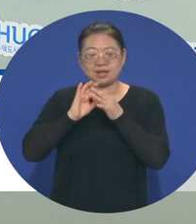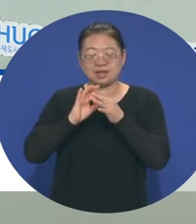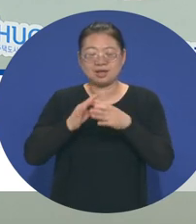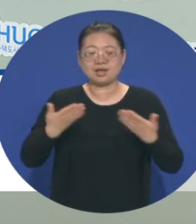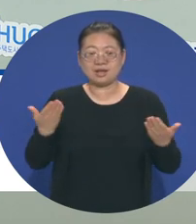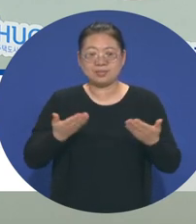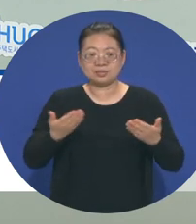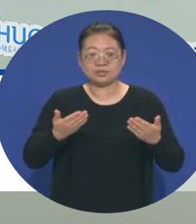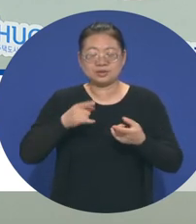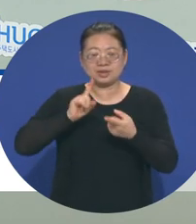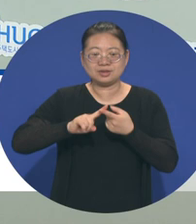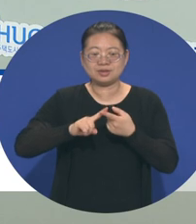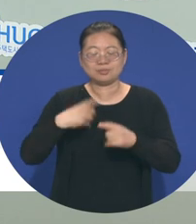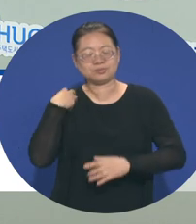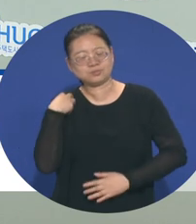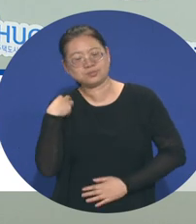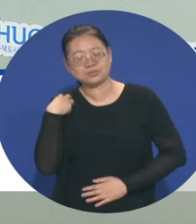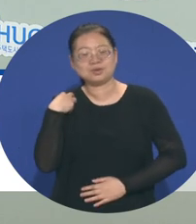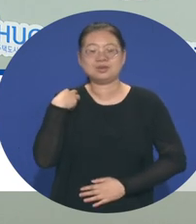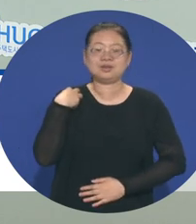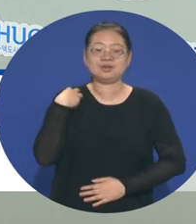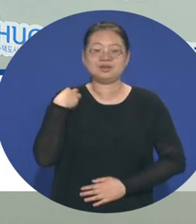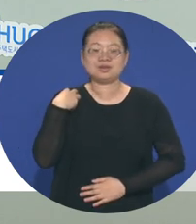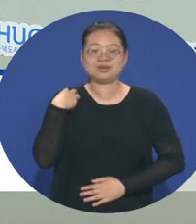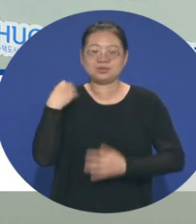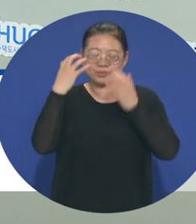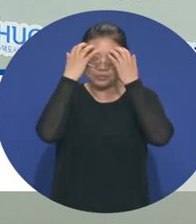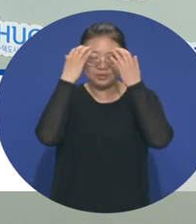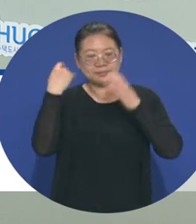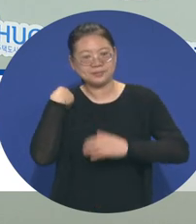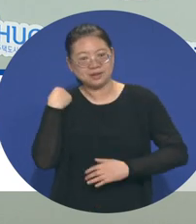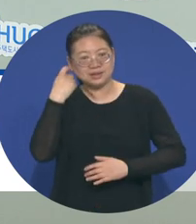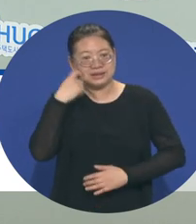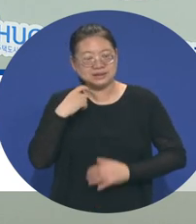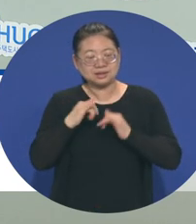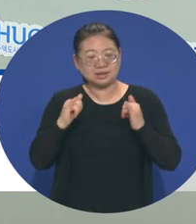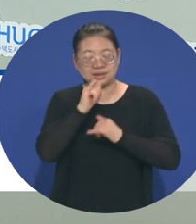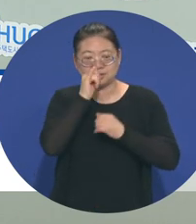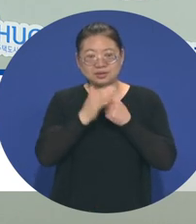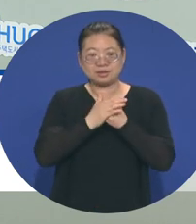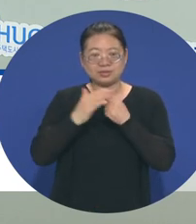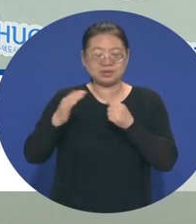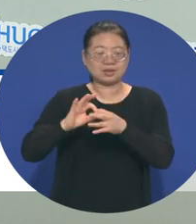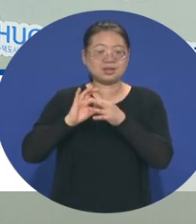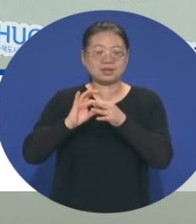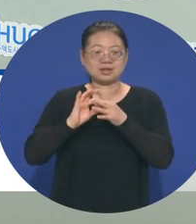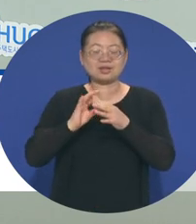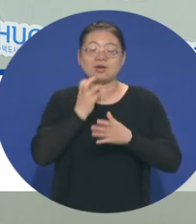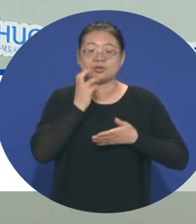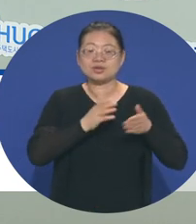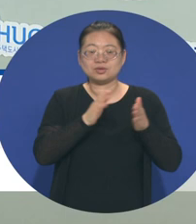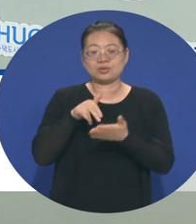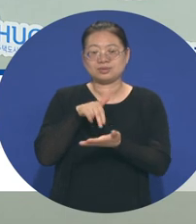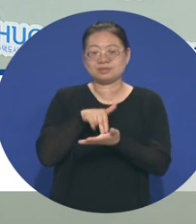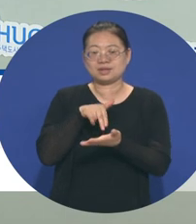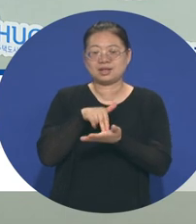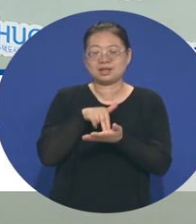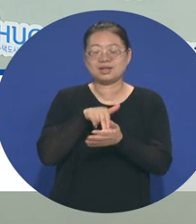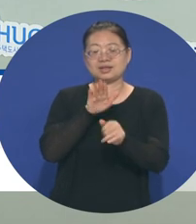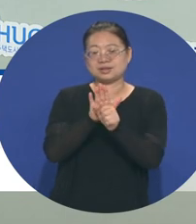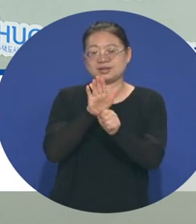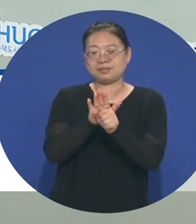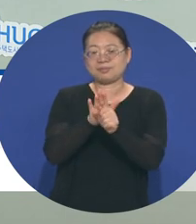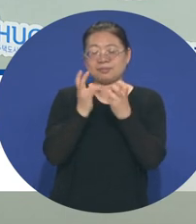업무에 대해서도 부담을 느끼시거나 고충을 느끼시는 분들이 계세요 그래서 그와 관련해서도 경기도 차원에서